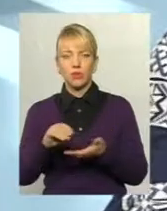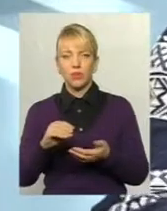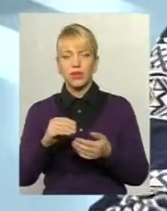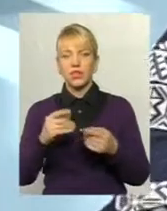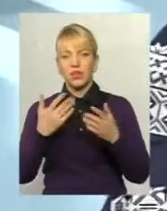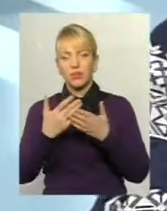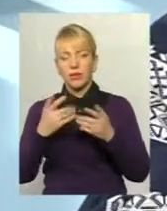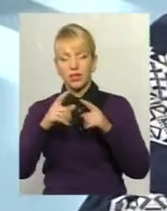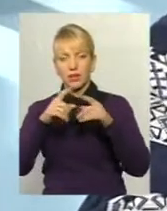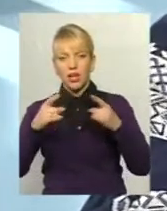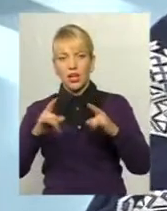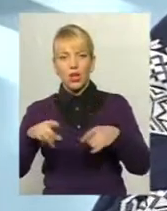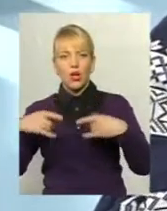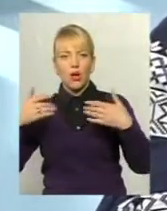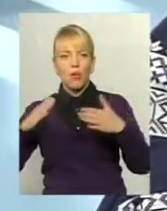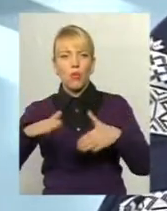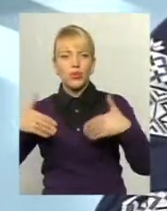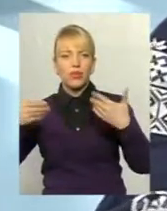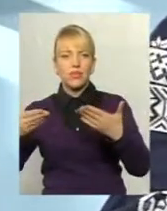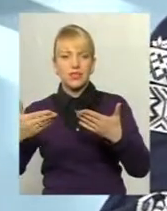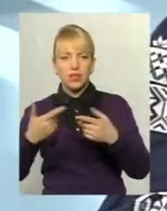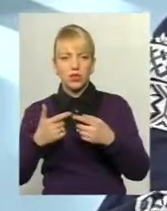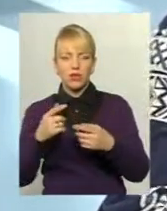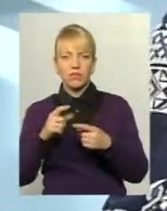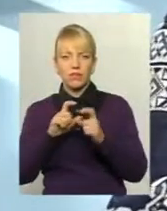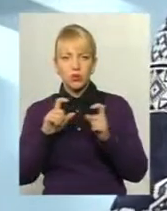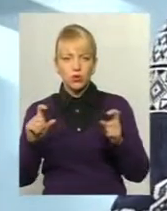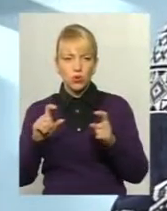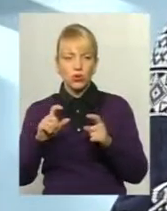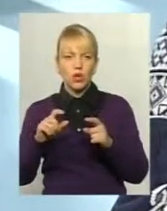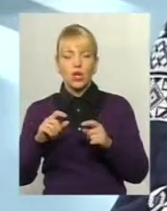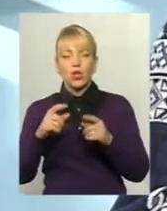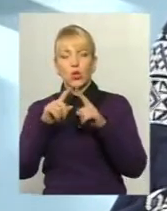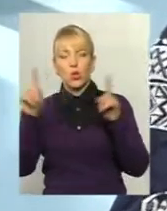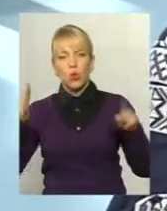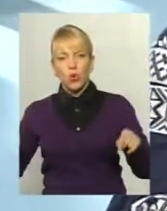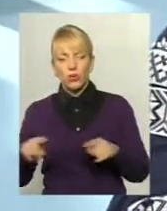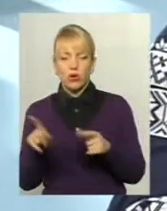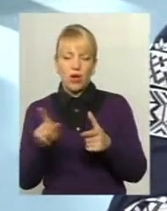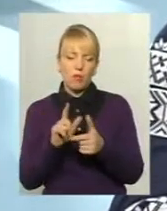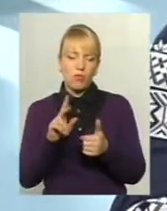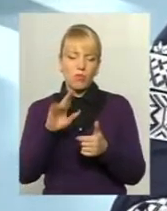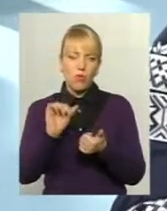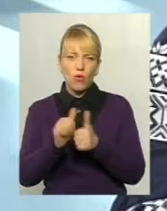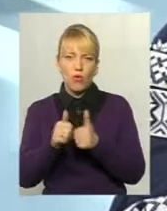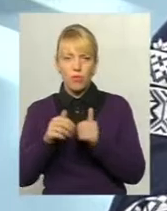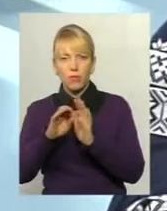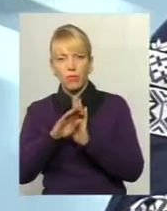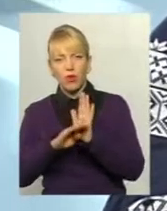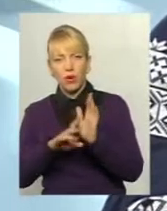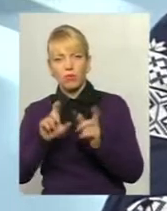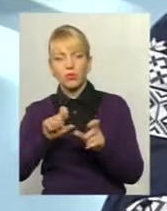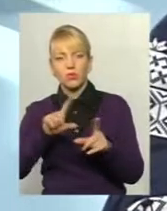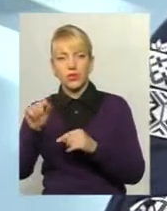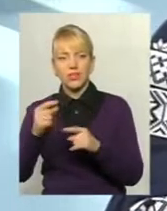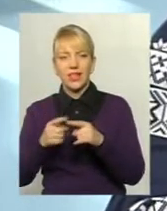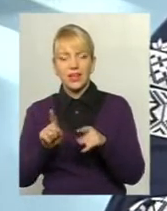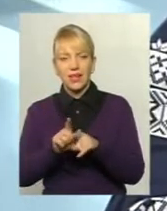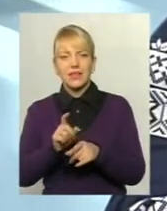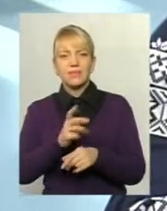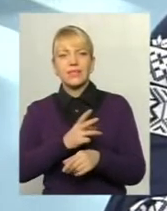або провести інтернет, або разом поїхати по якійсь обмінній програмі кудись. Тобто, от таке стимулювання